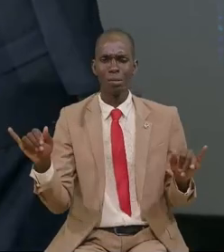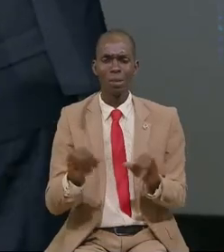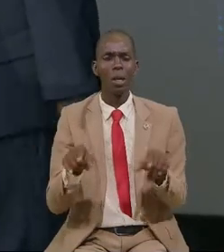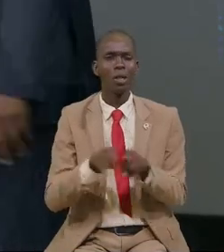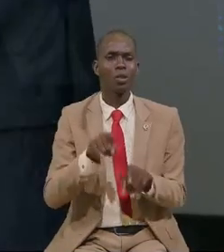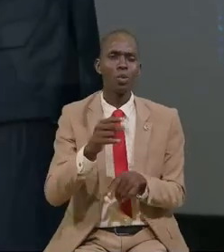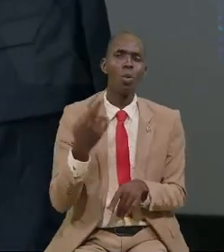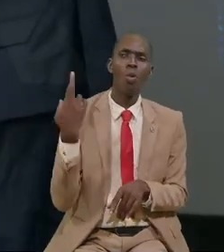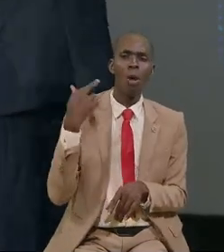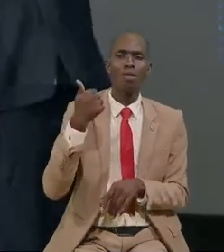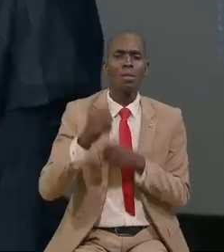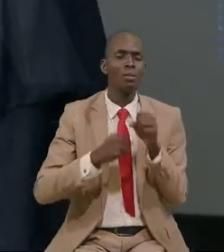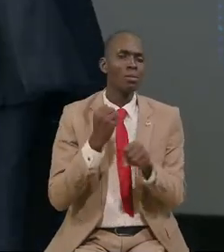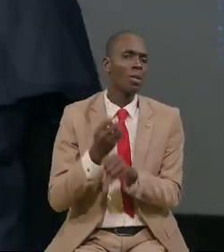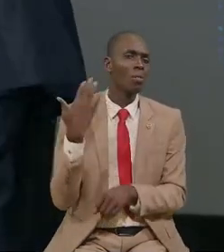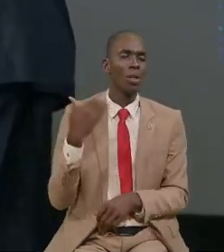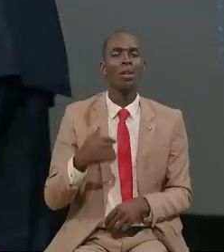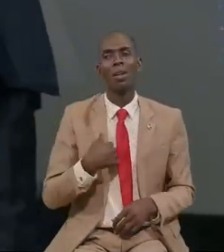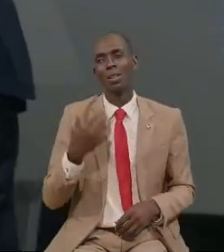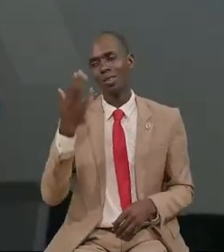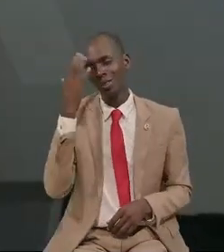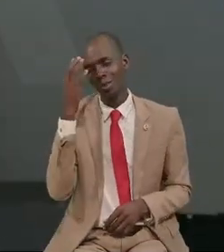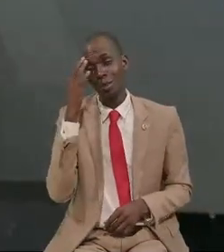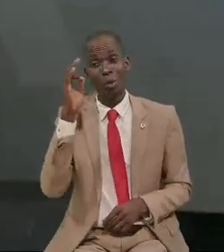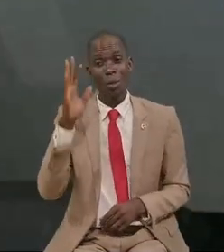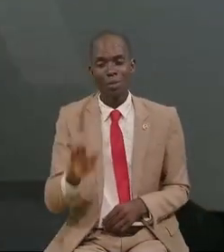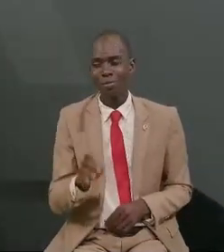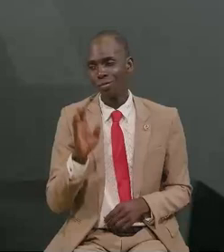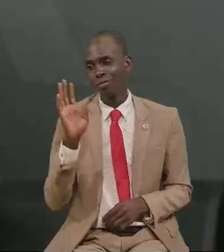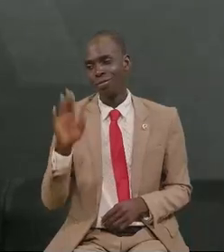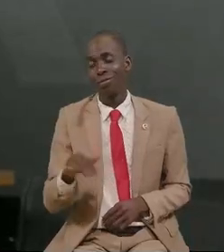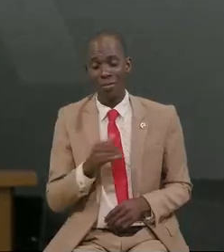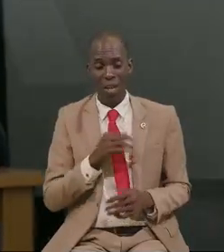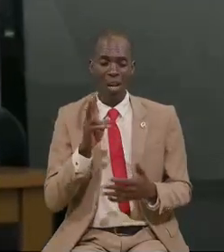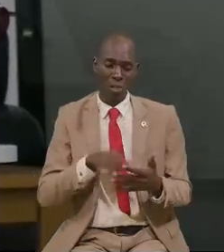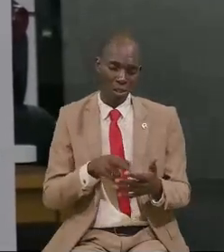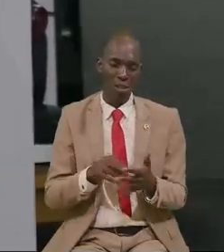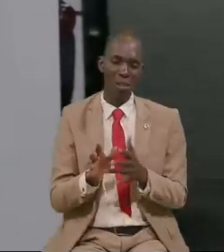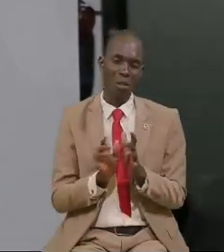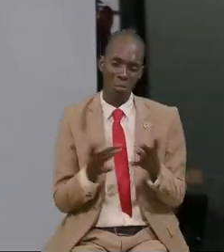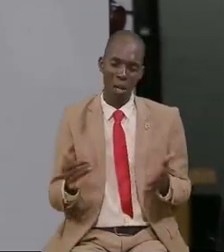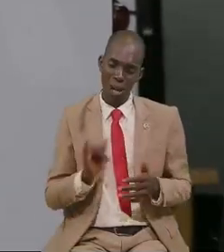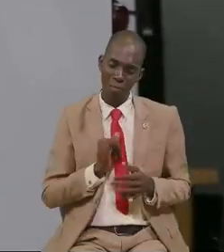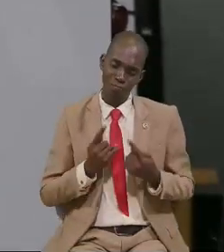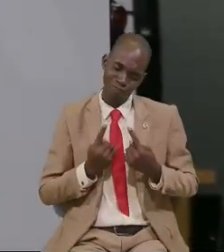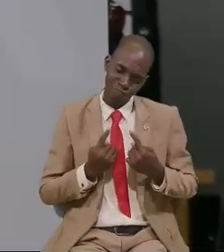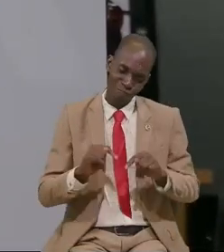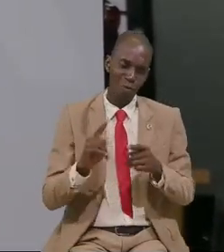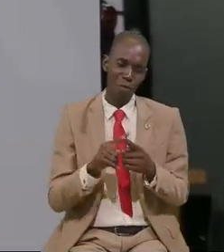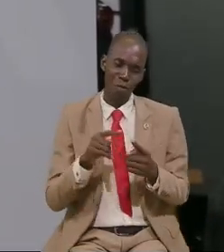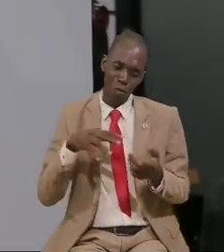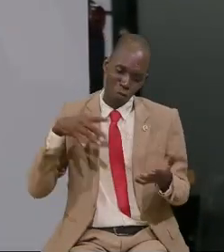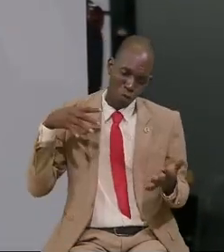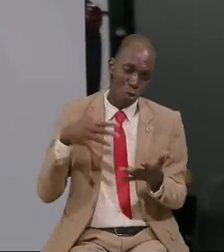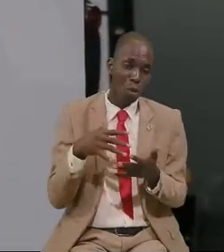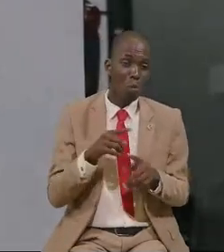même? Ah, pasteur, vraiment, je lis la Bible, j'essaie d'étudier, mais tout ce